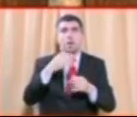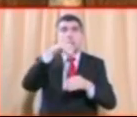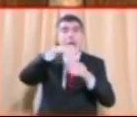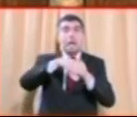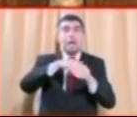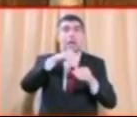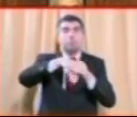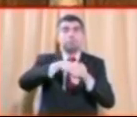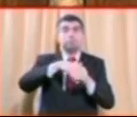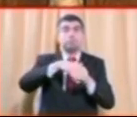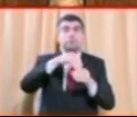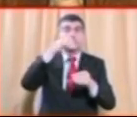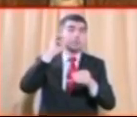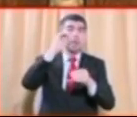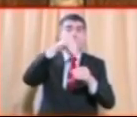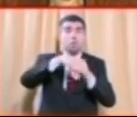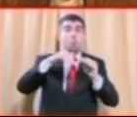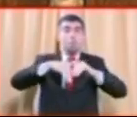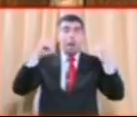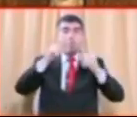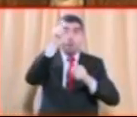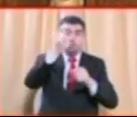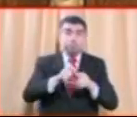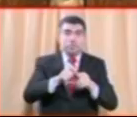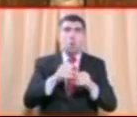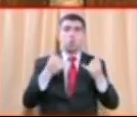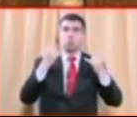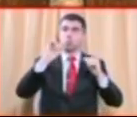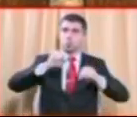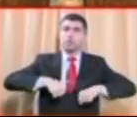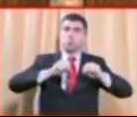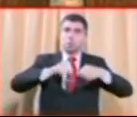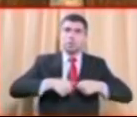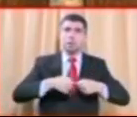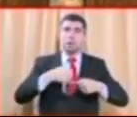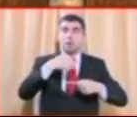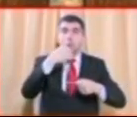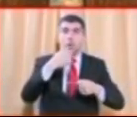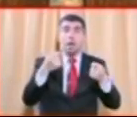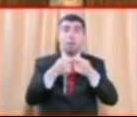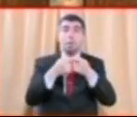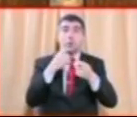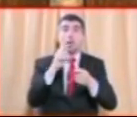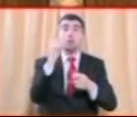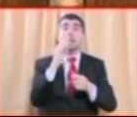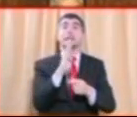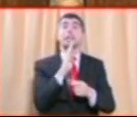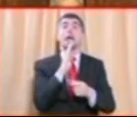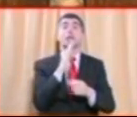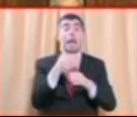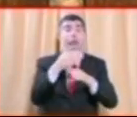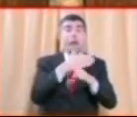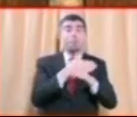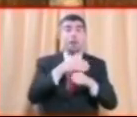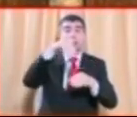حاضر معنا، أنا لا أحتج على ذلك. هذه الوقائع المتعلقة بالملعب النائب لم يكن حاضراً فيها